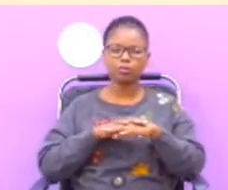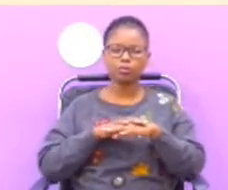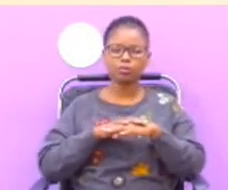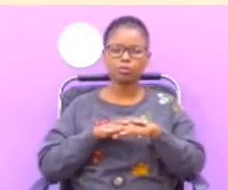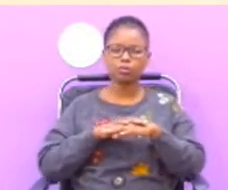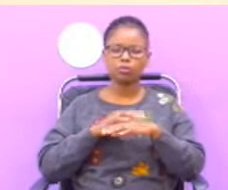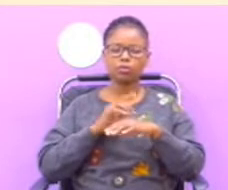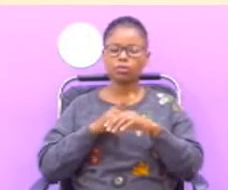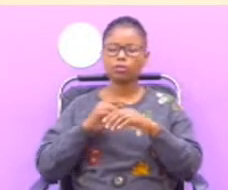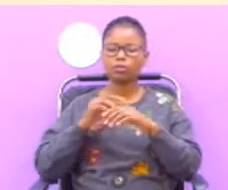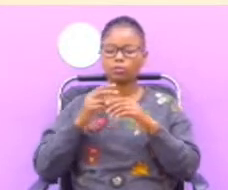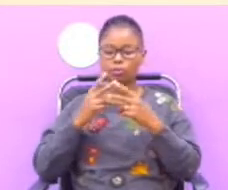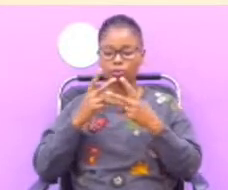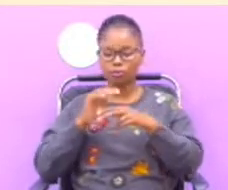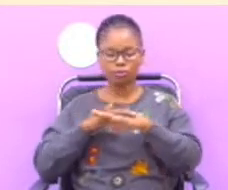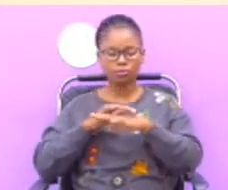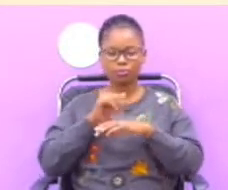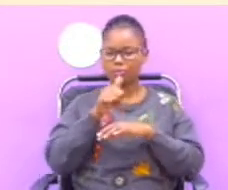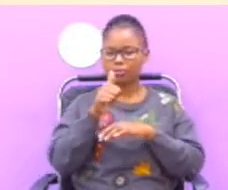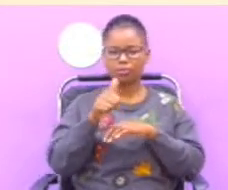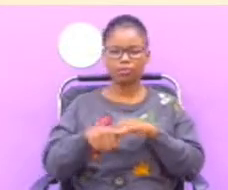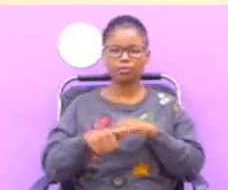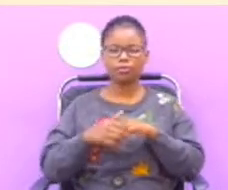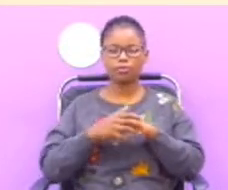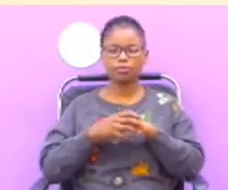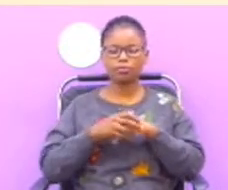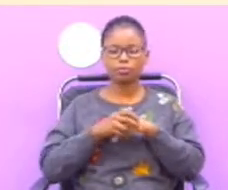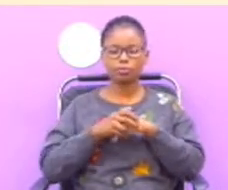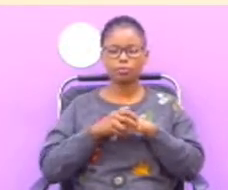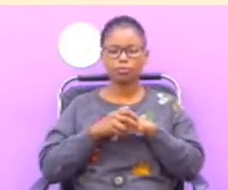atahe gũtirĩ wega mũkona